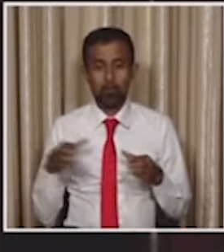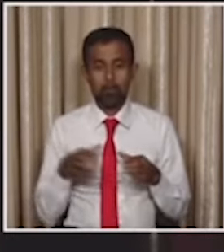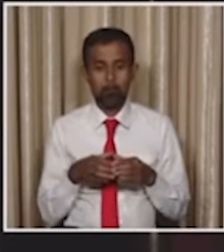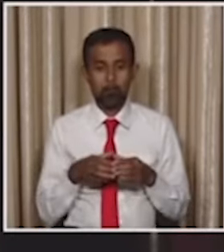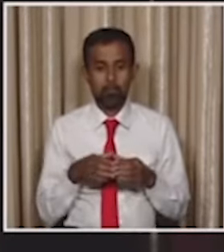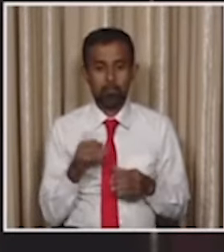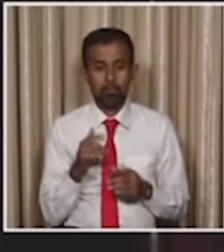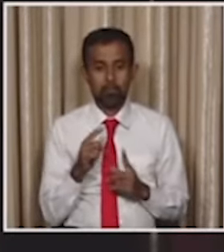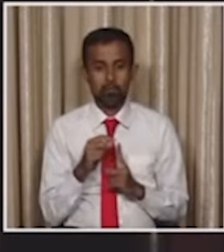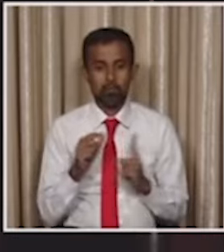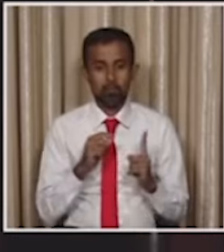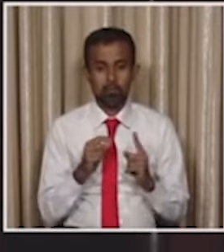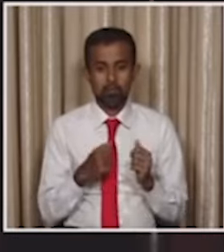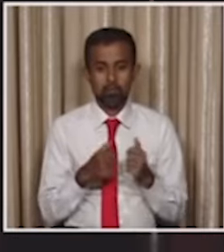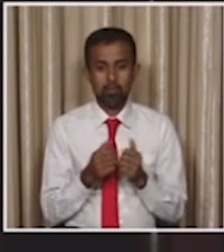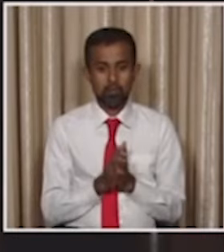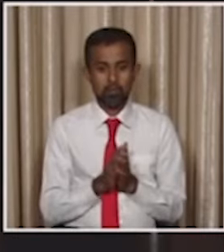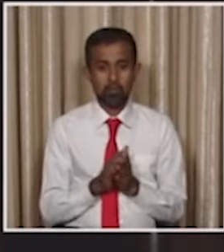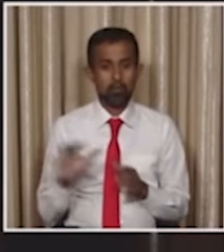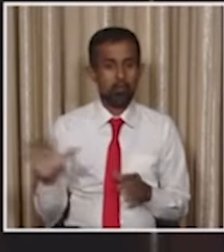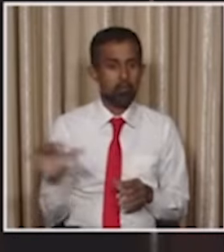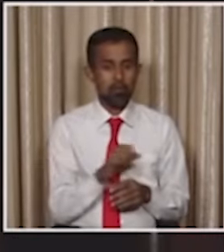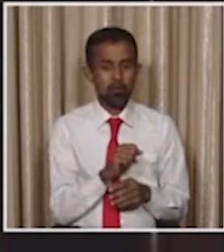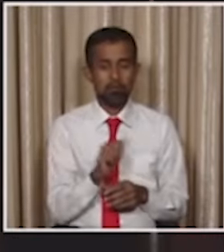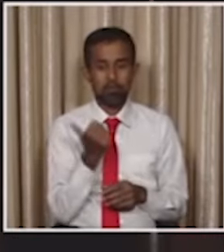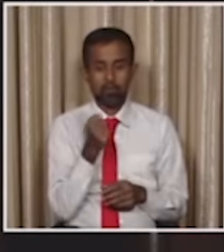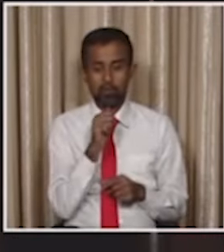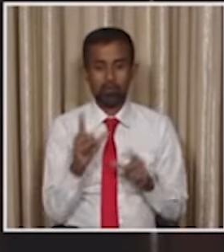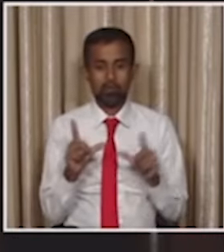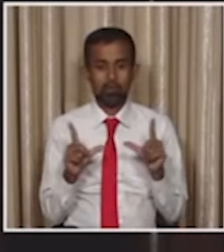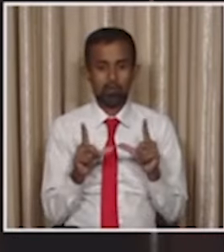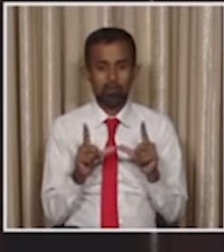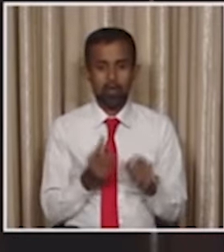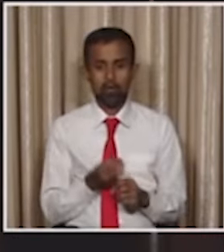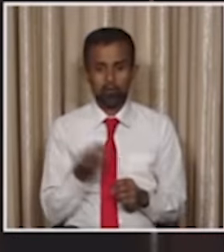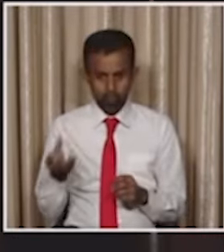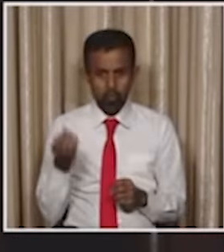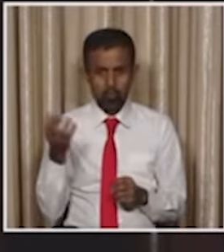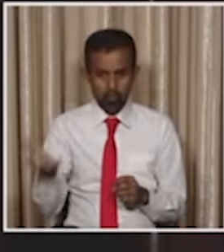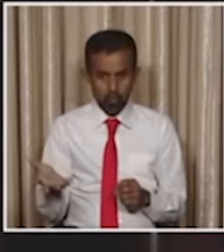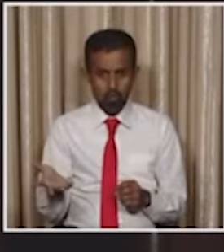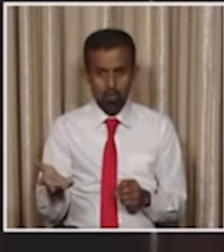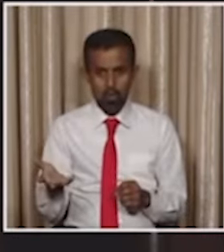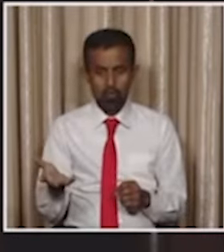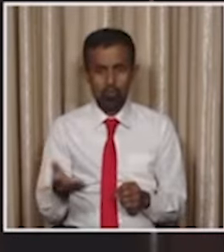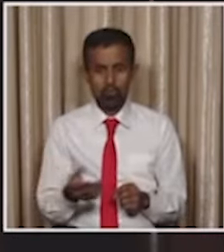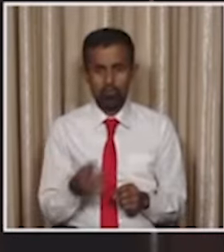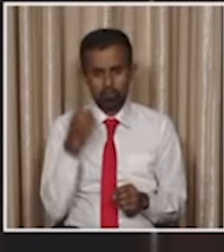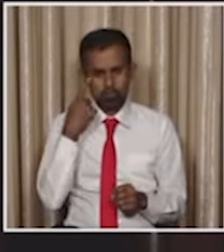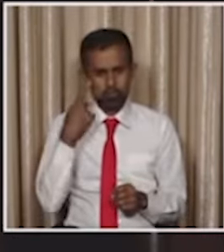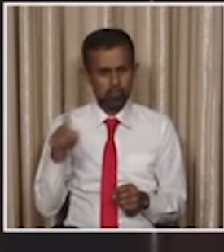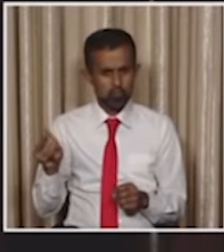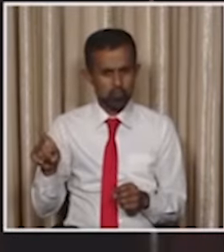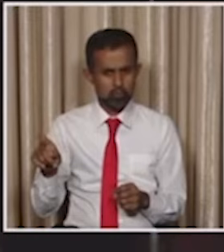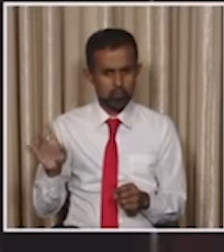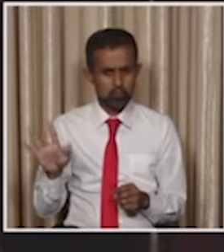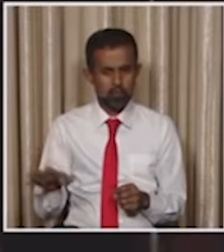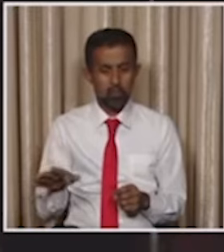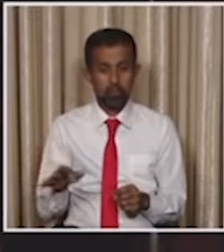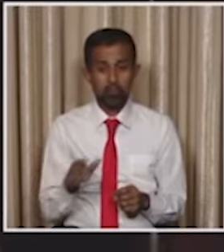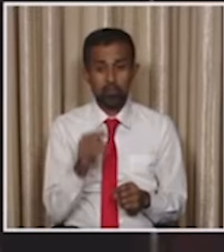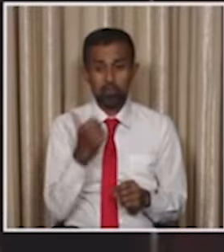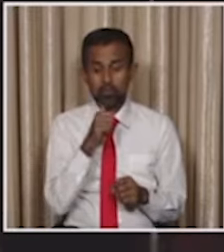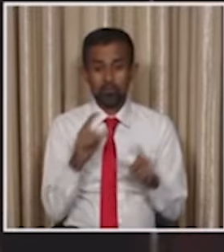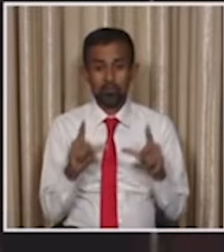සමහර මන්ත්‍රීවරු තමන් වෙත දිනා ගැනීම වෙනුවෙන් මේ සුරාබදු බලපත්‍ර දුන්නා කියන එක පිළිබඳව බරපතල සැකයක් තියෙනවා. සුරාබදු